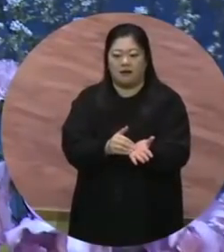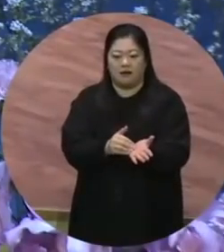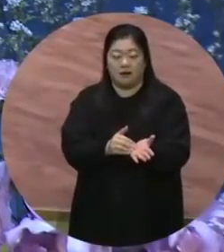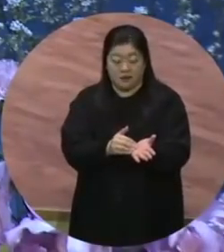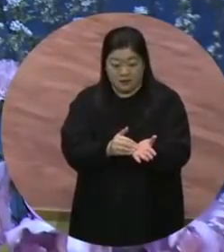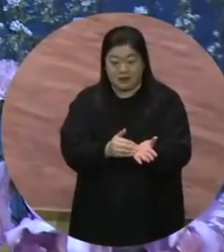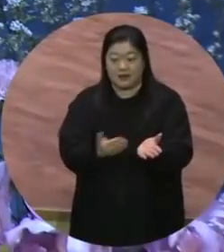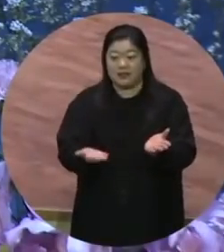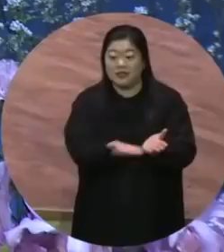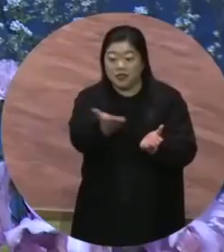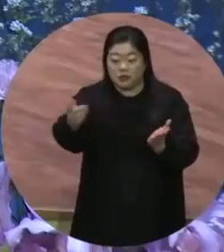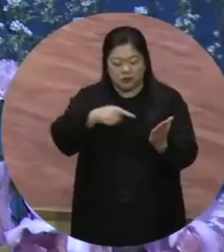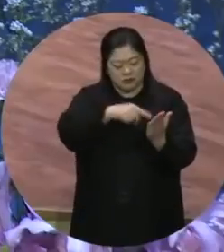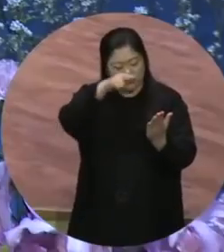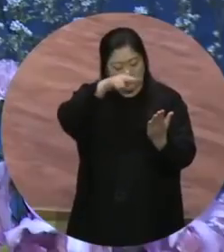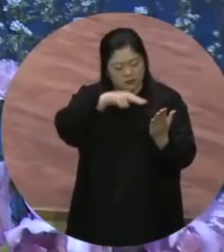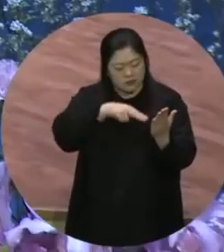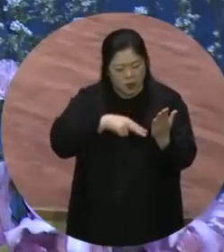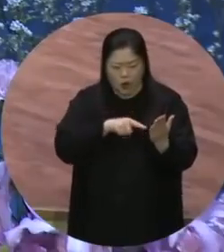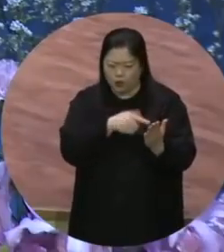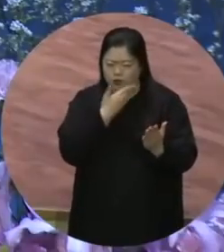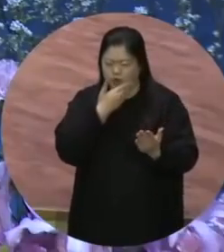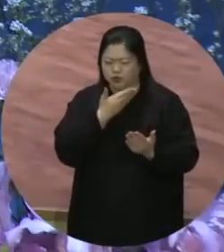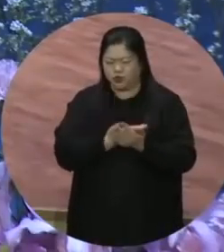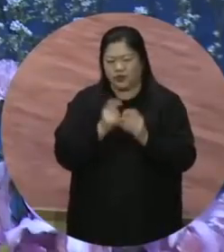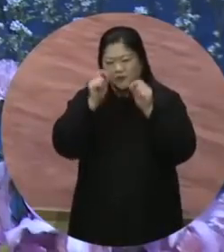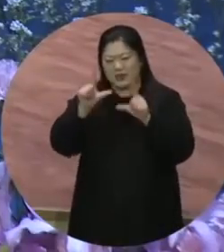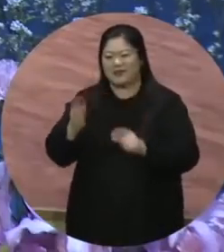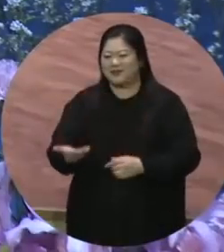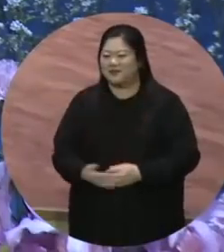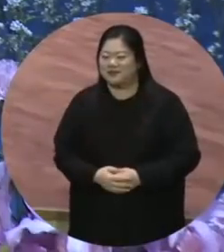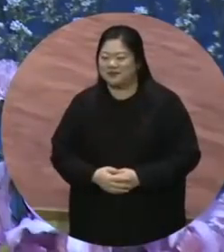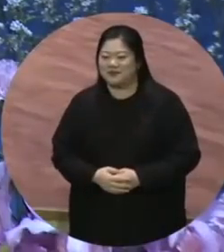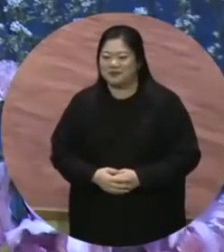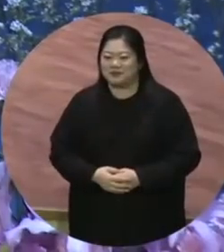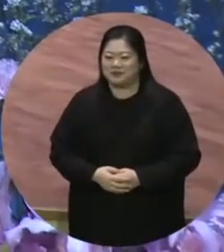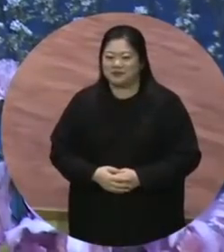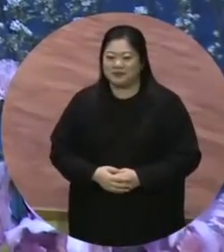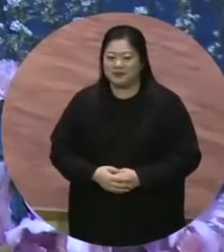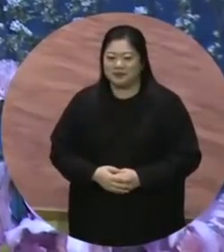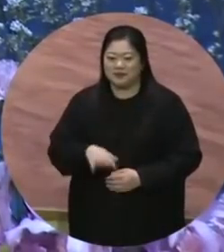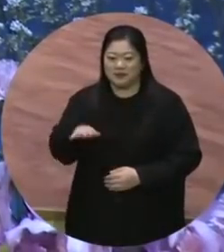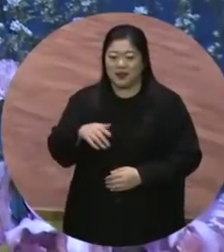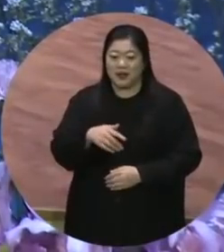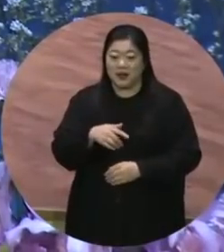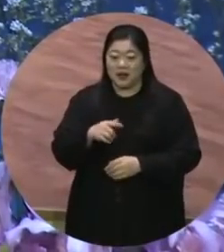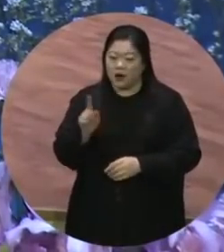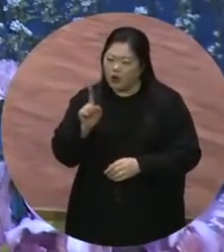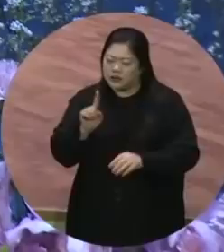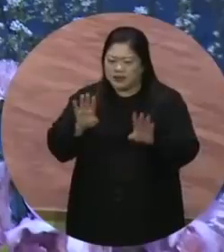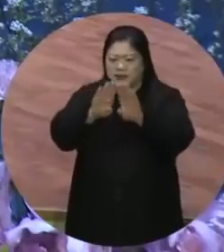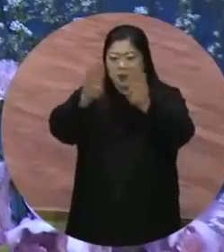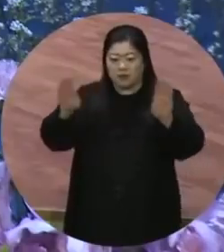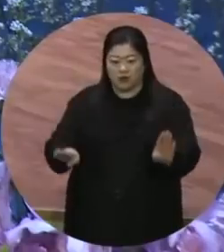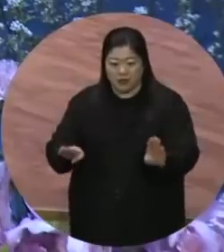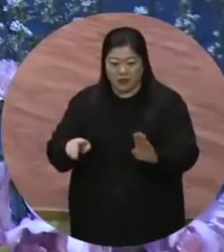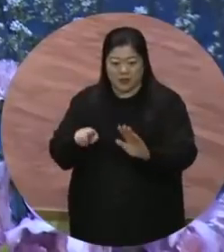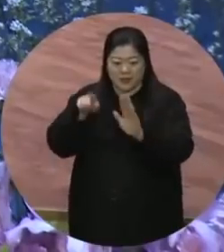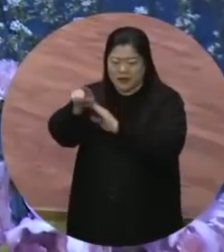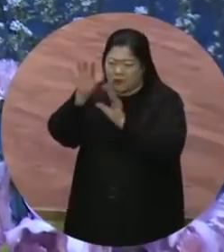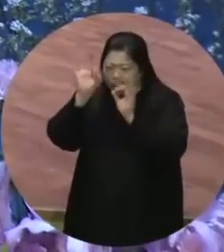로마서가 아주 중요한 말씀입니다. 대형 박물관장이 말했습니다.